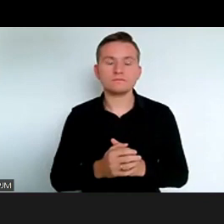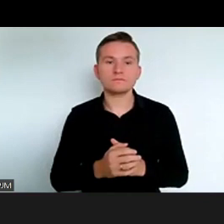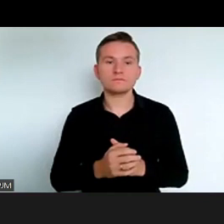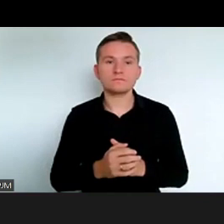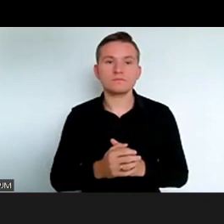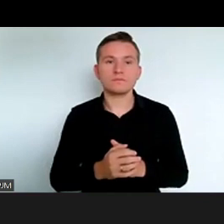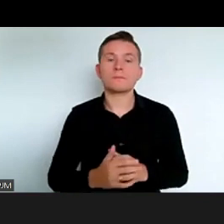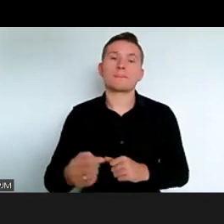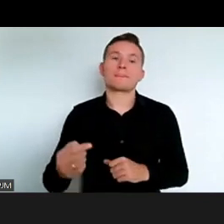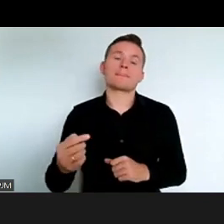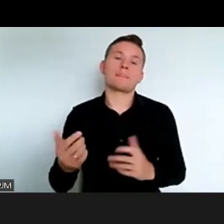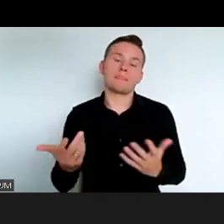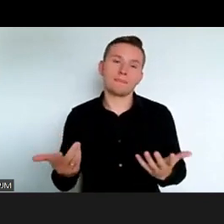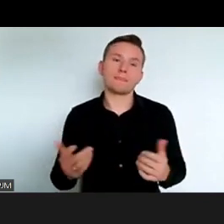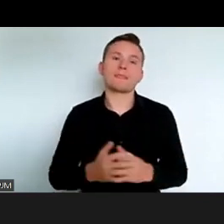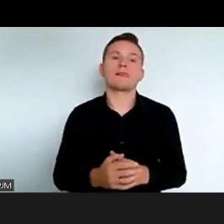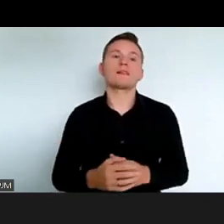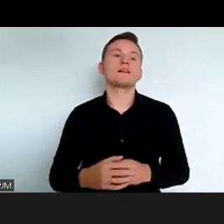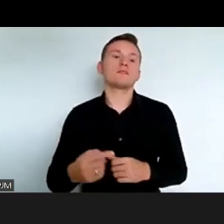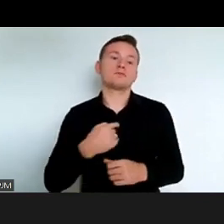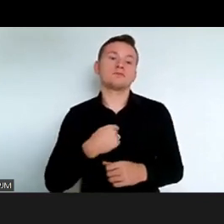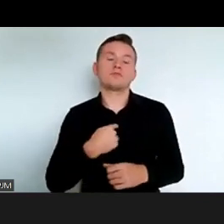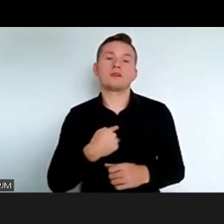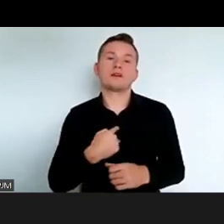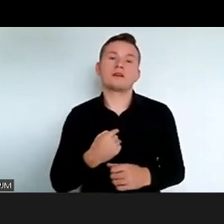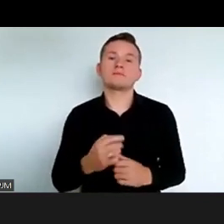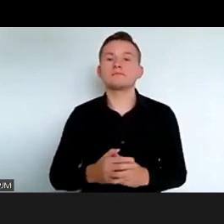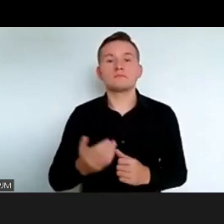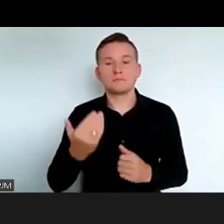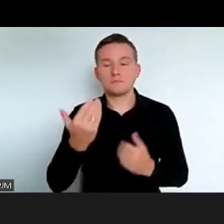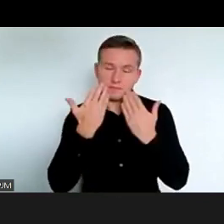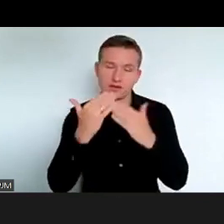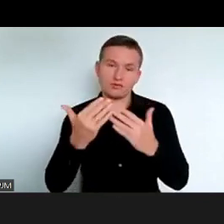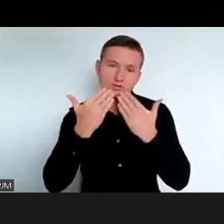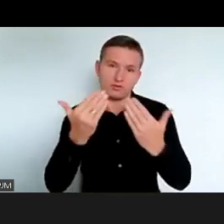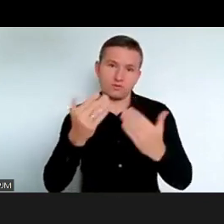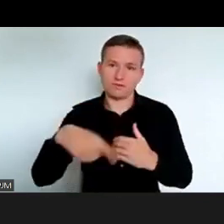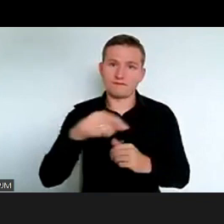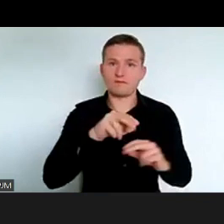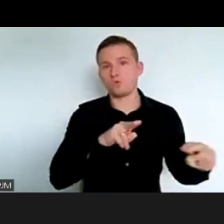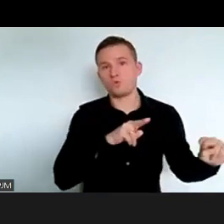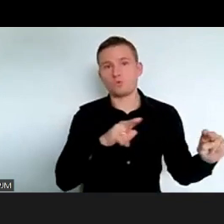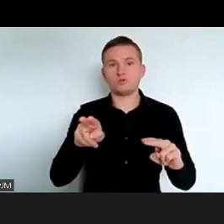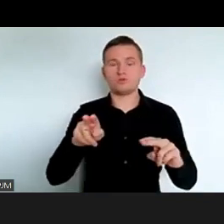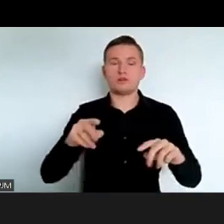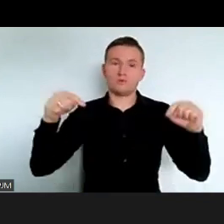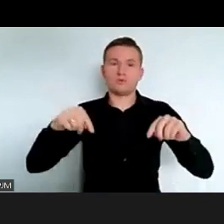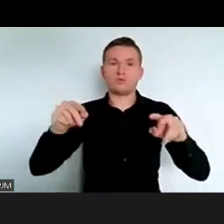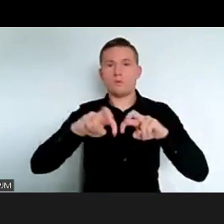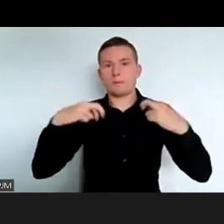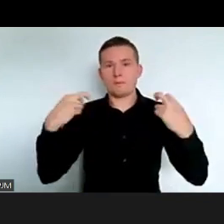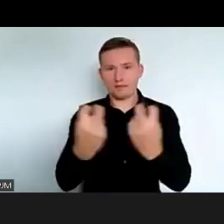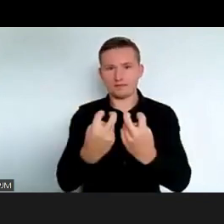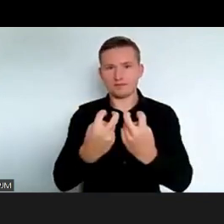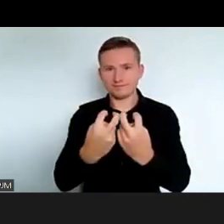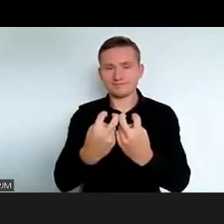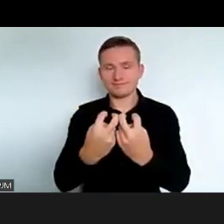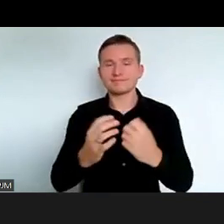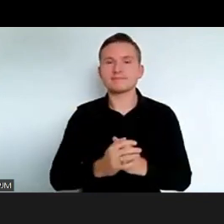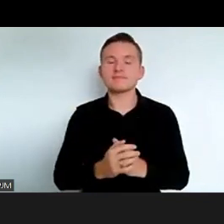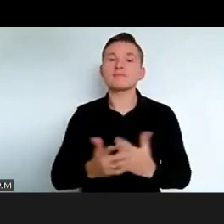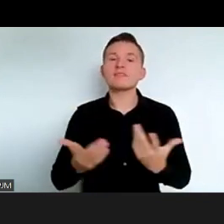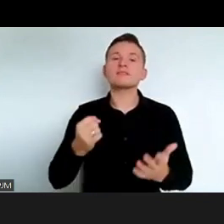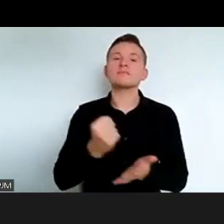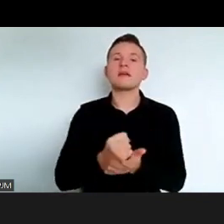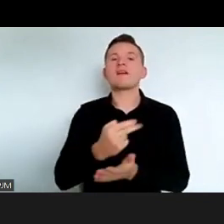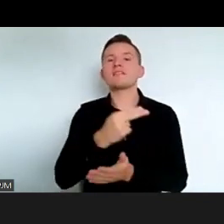to ja ze swojej strony bardzo Państwu dziękuję za udział w naszym kolejnym webinarium. Kwestia